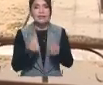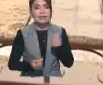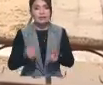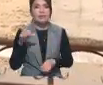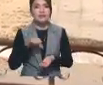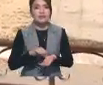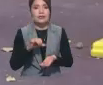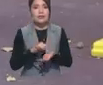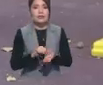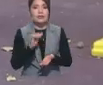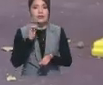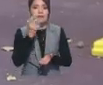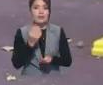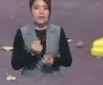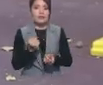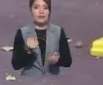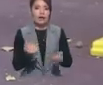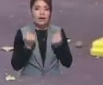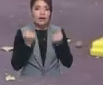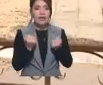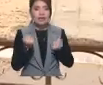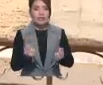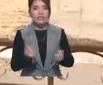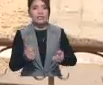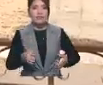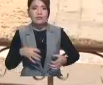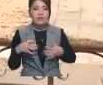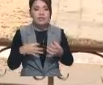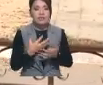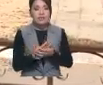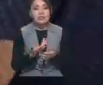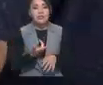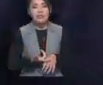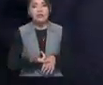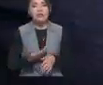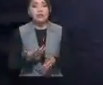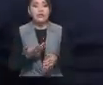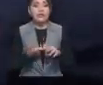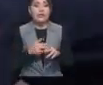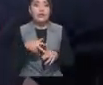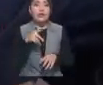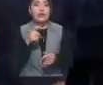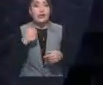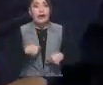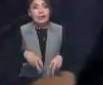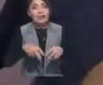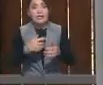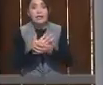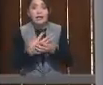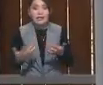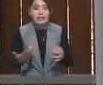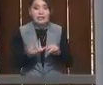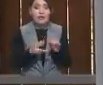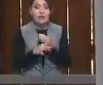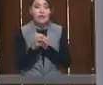обязательно в день пару раз покачаться на качели, рады здесь вокруг. Чтобы любимые качели долго оставались целыми и